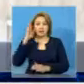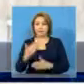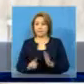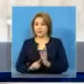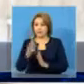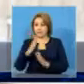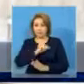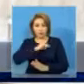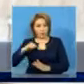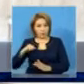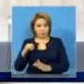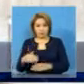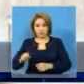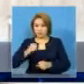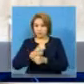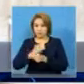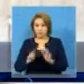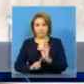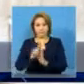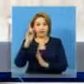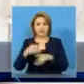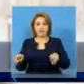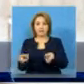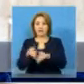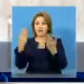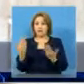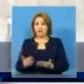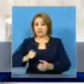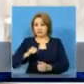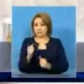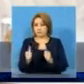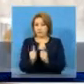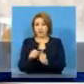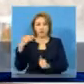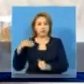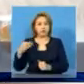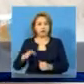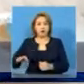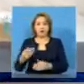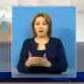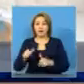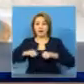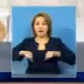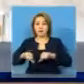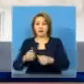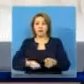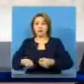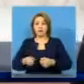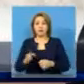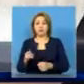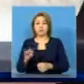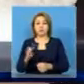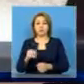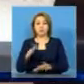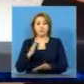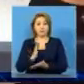бастап, олар өздерінің жұмысын бастады. Дәл қазір менің жанымда Ақтөбе облыстық сайлау комиссиясының төрайымы Гүлнар Күмбаева